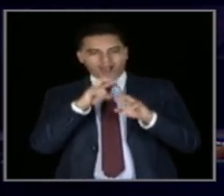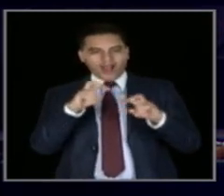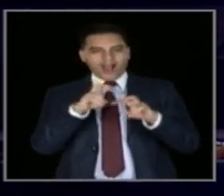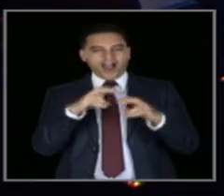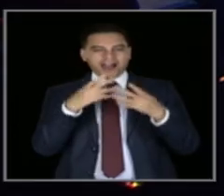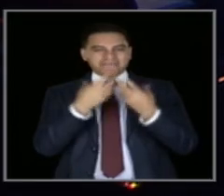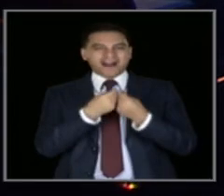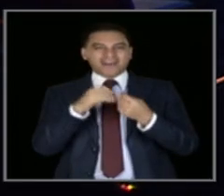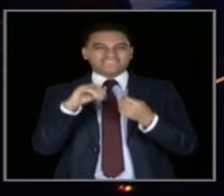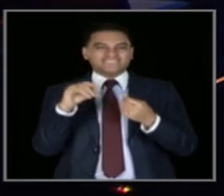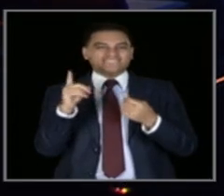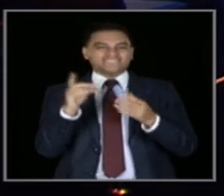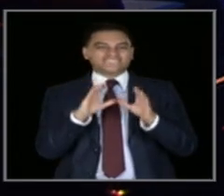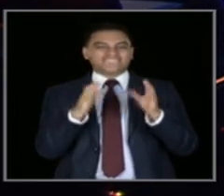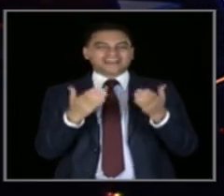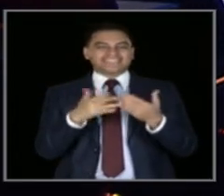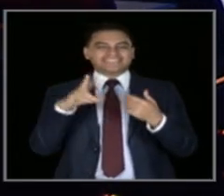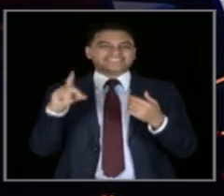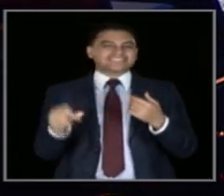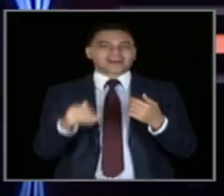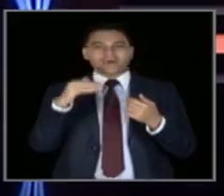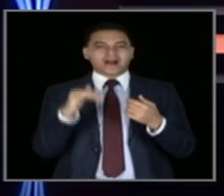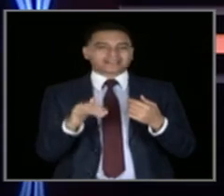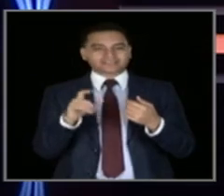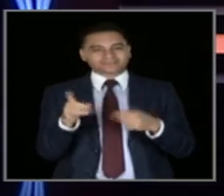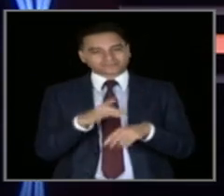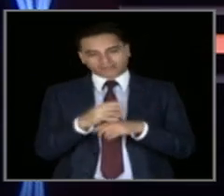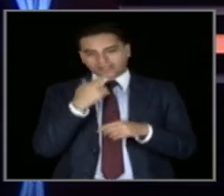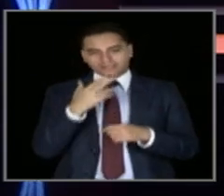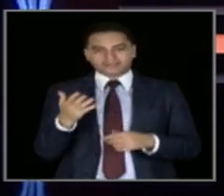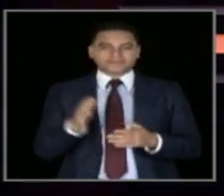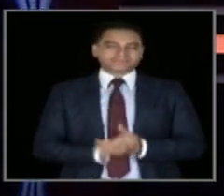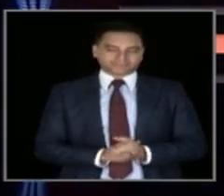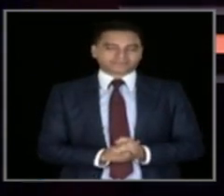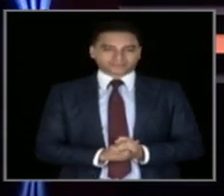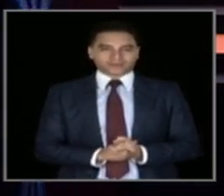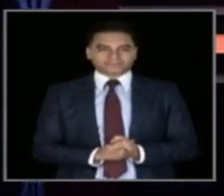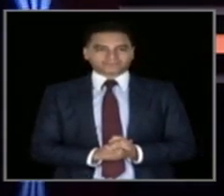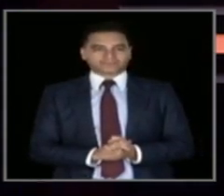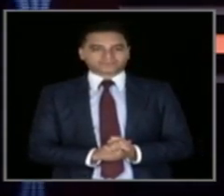الطواحين. الطواحين هارد لك هارد لك.